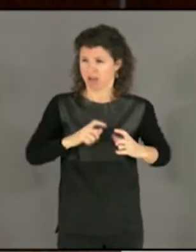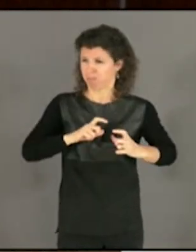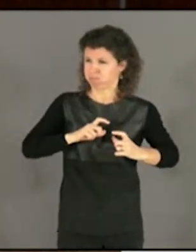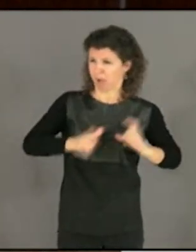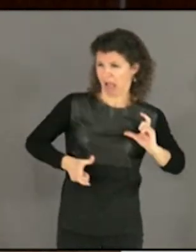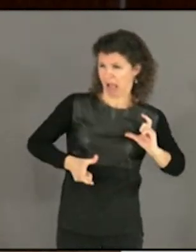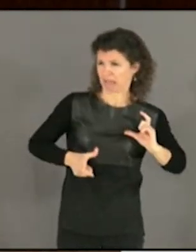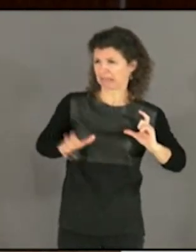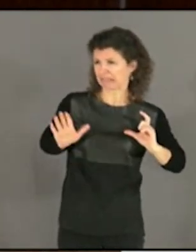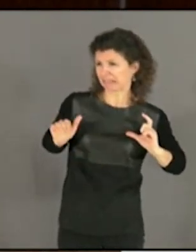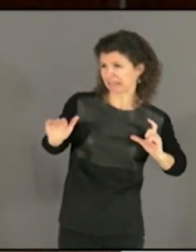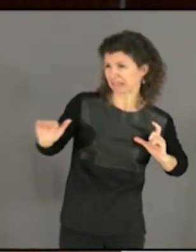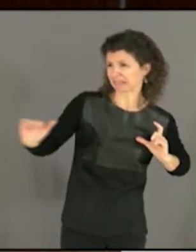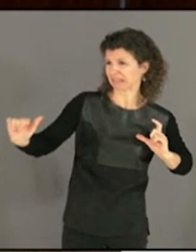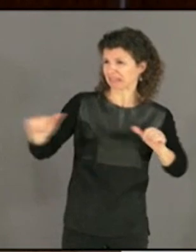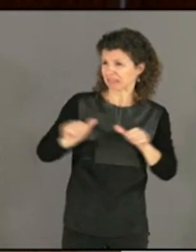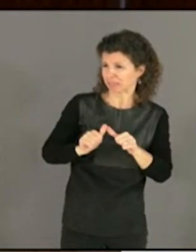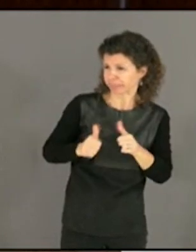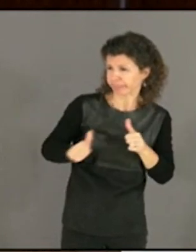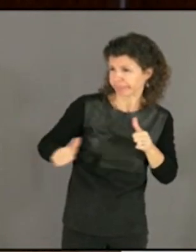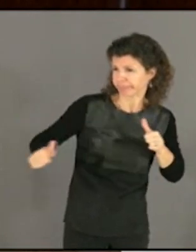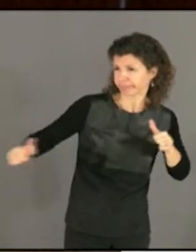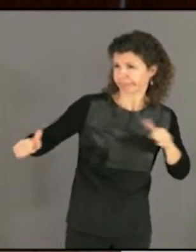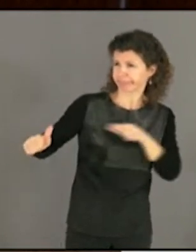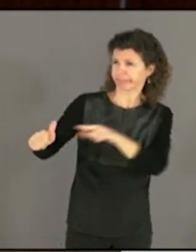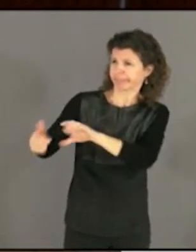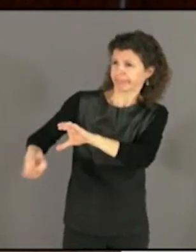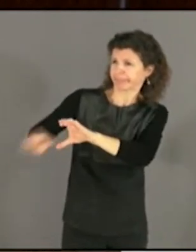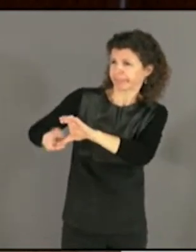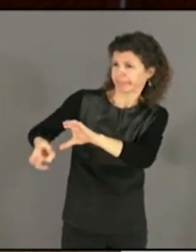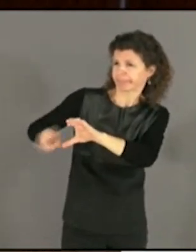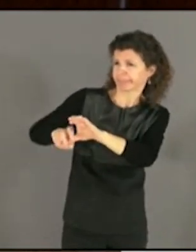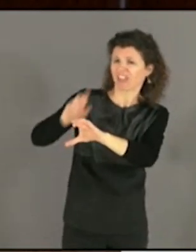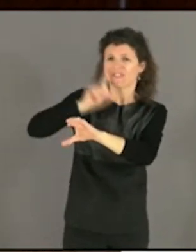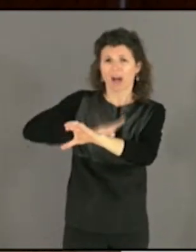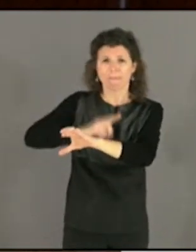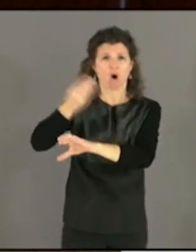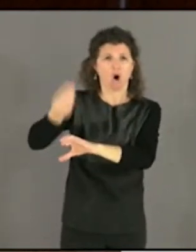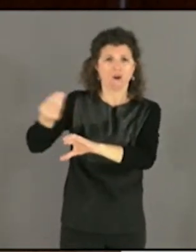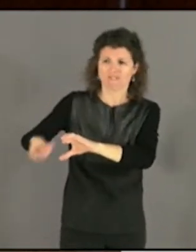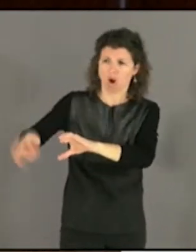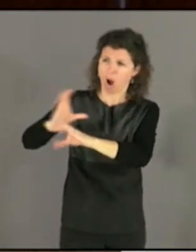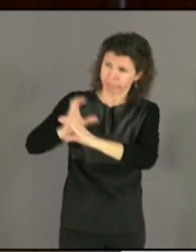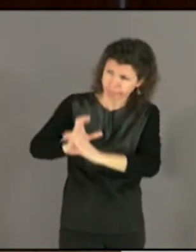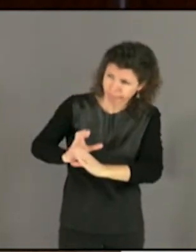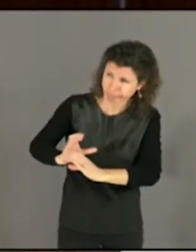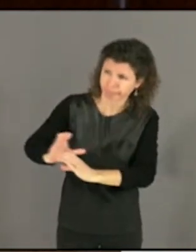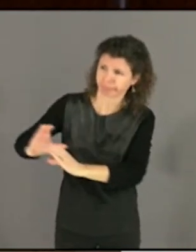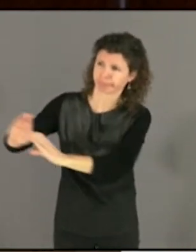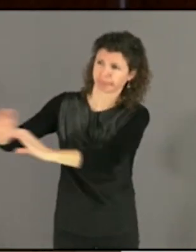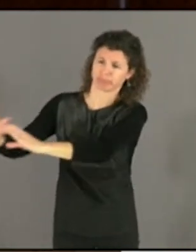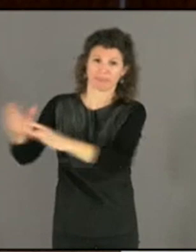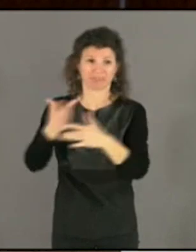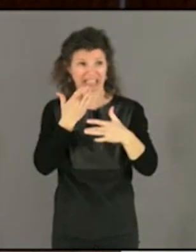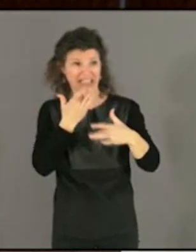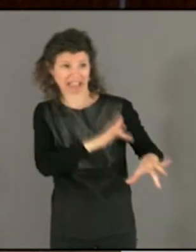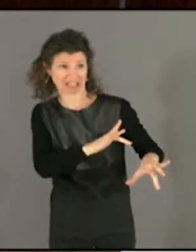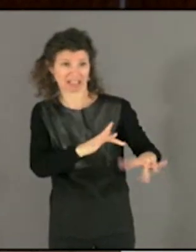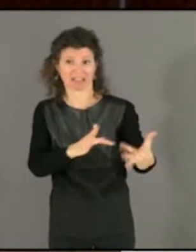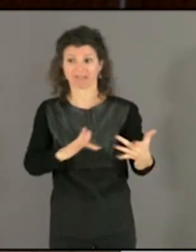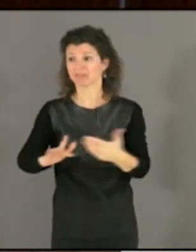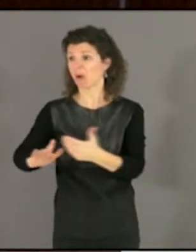se séparent de leurs épouses et de leurs enfants, qui montent dans ces cars, qui quittent l'Ukraine, qui souhaitent rester le plus proche de leur